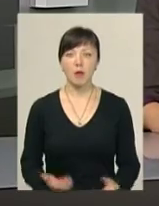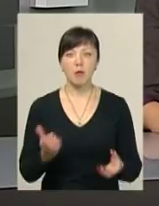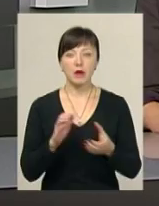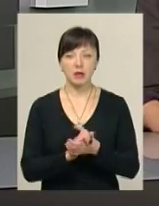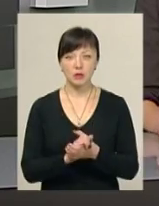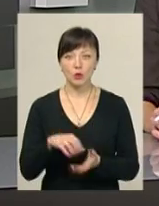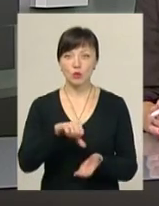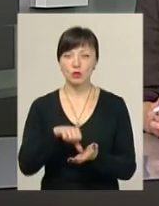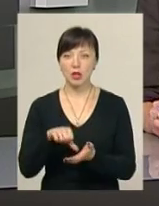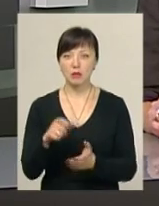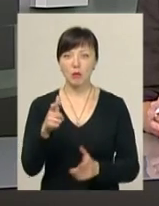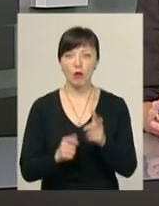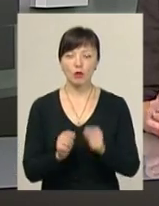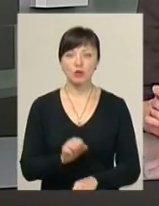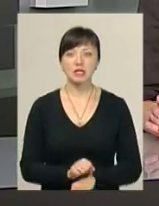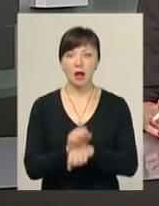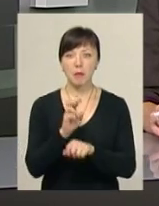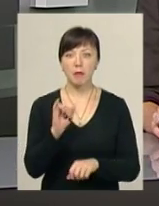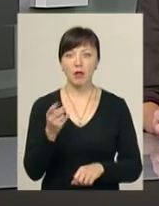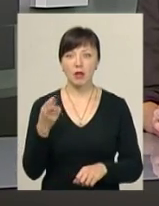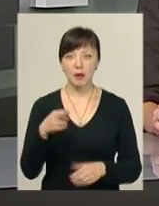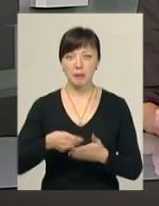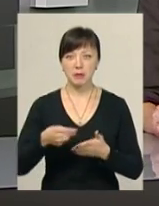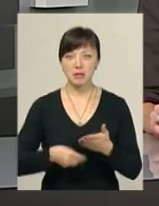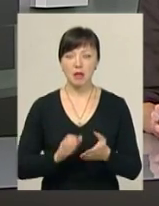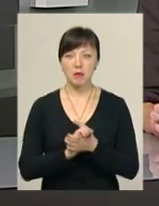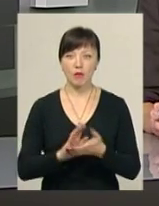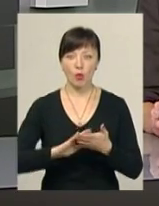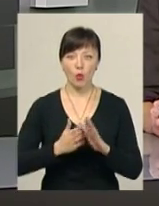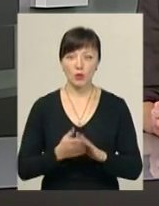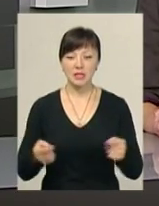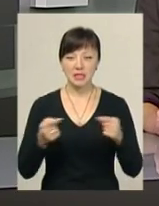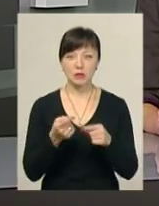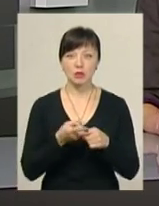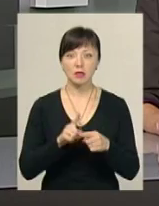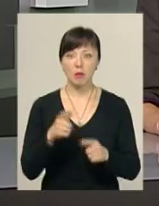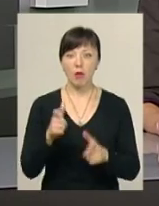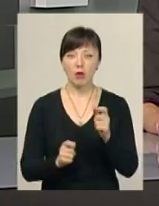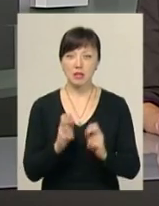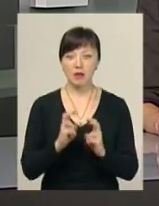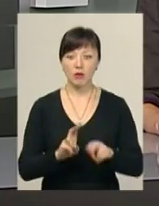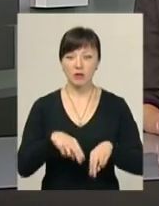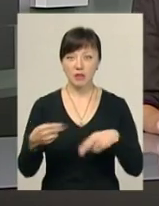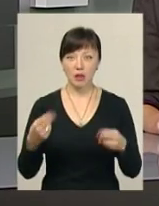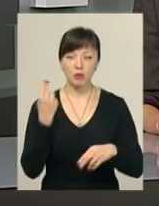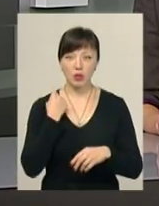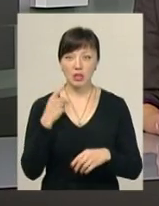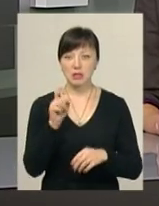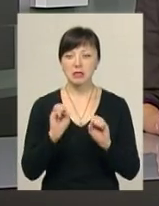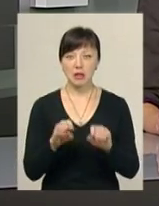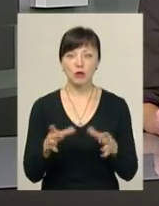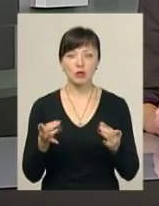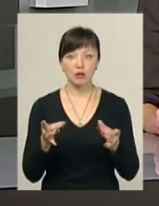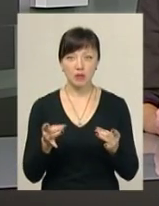Помирилися. Учасники молочного страйку у Білогір'ї підписали мирову угоду. Згідно із нею, молокозавод має віддати усі борги за здану